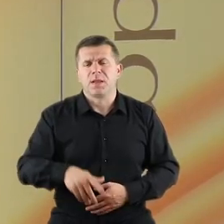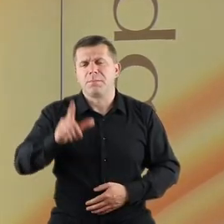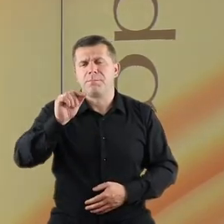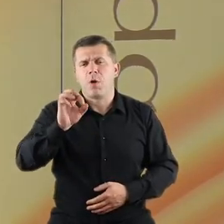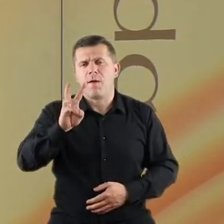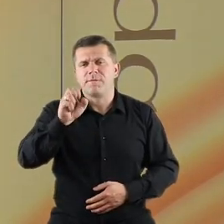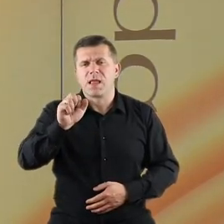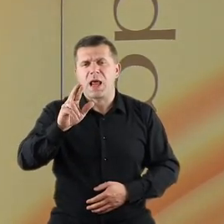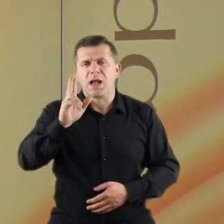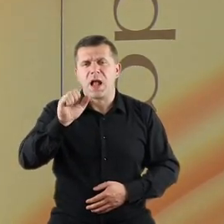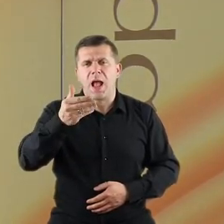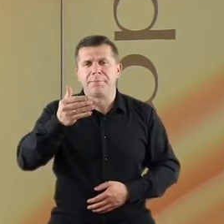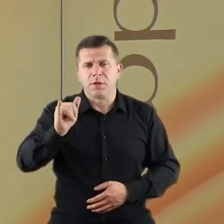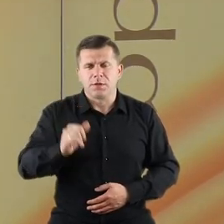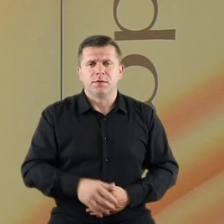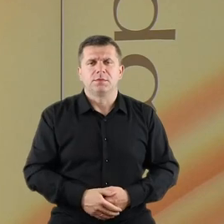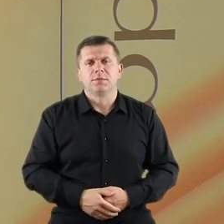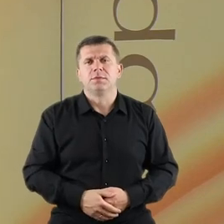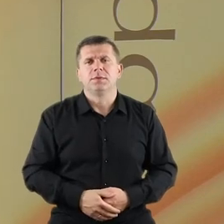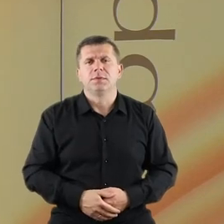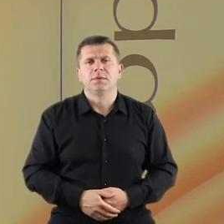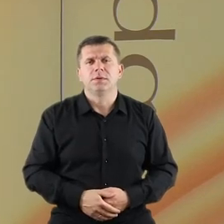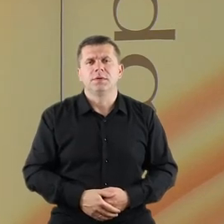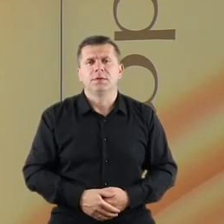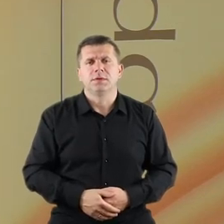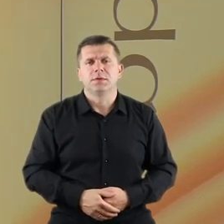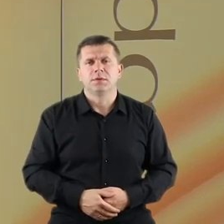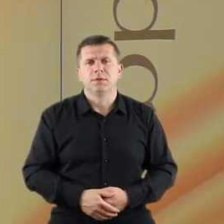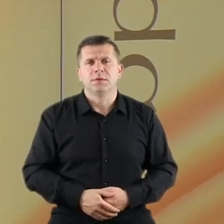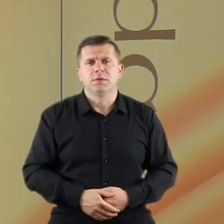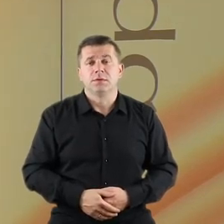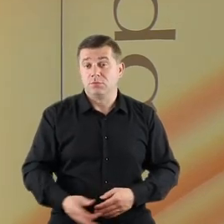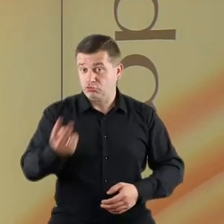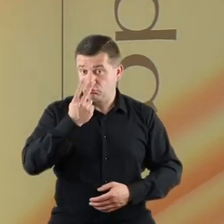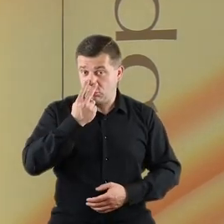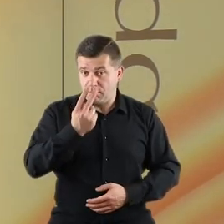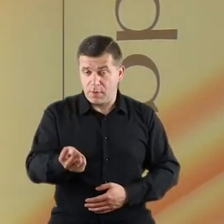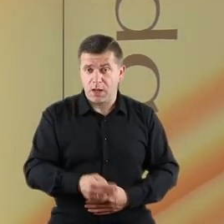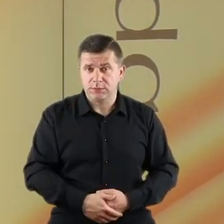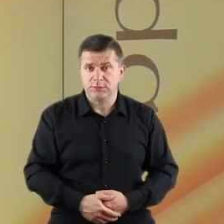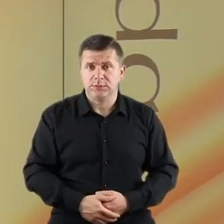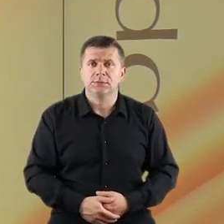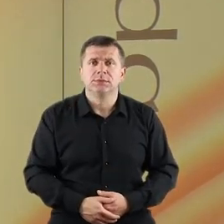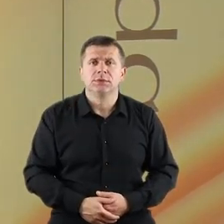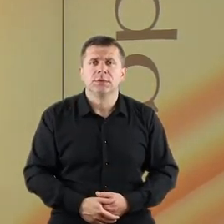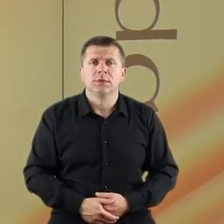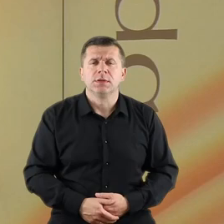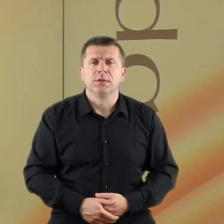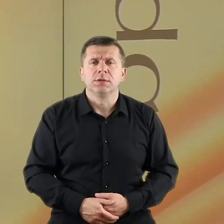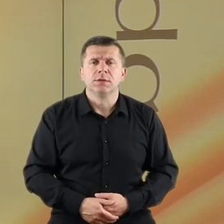pomiarki zabobony przesądy a więc Zobaczmy tutaj